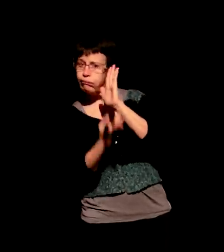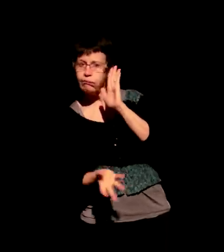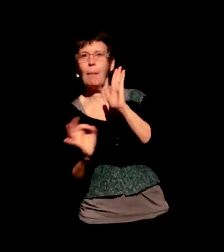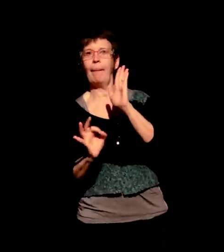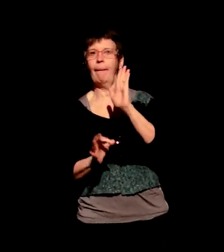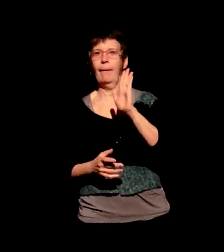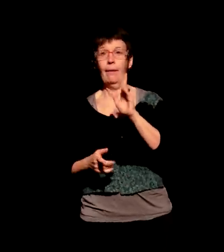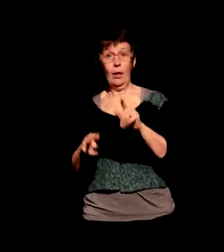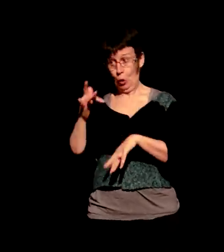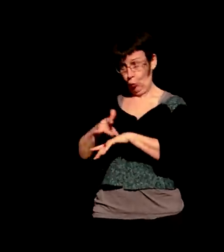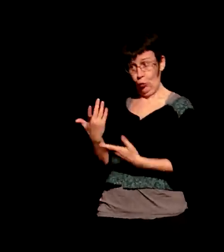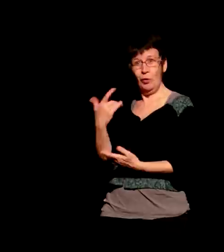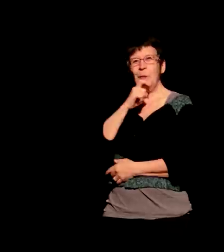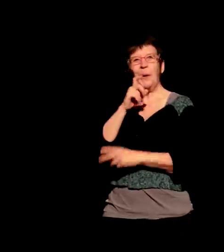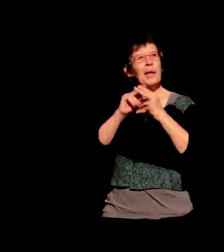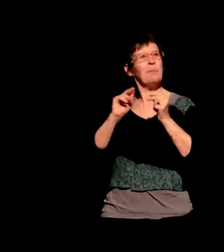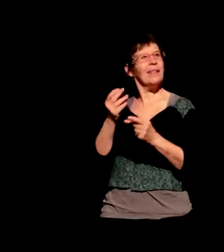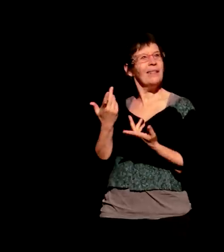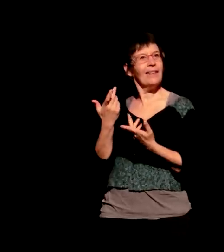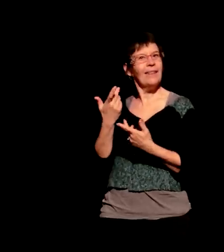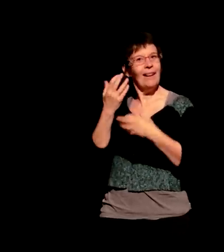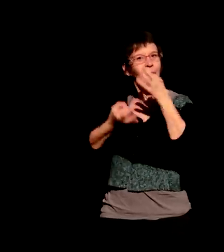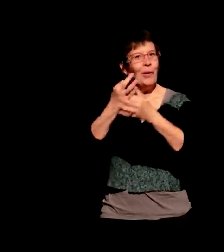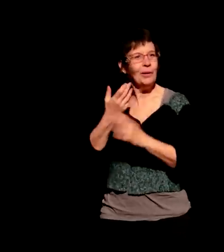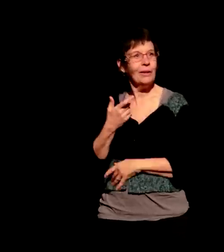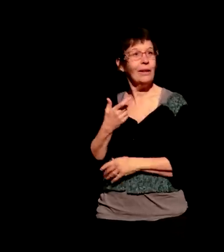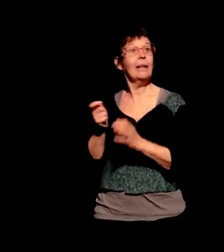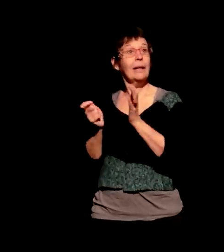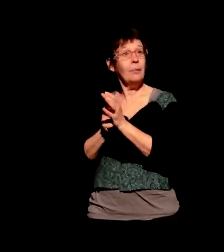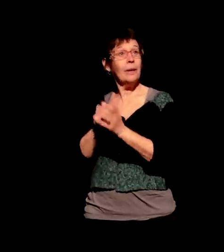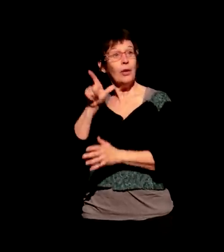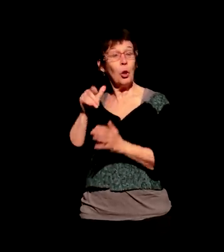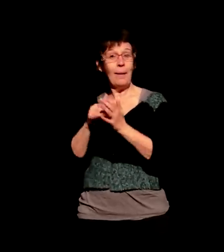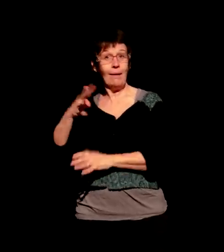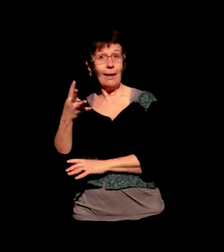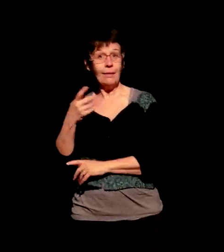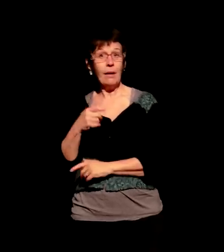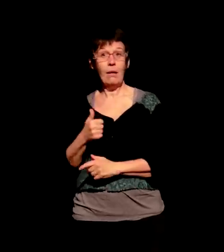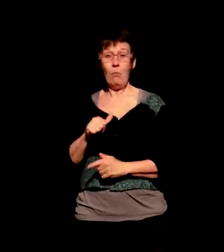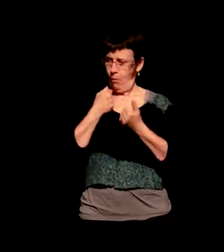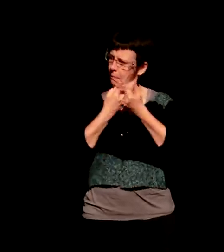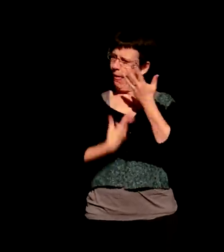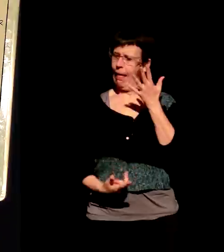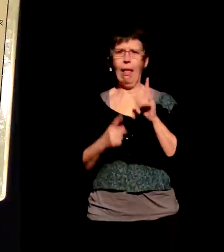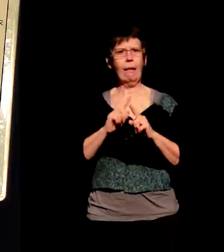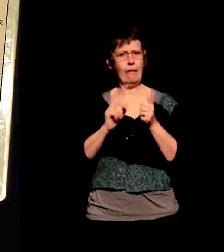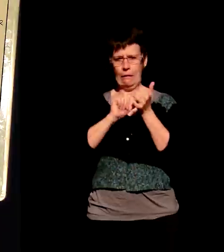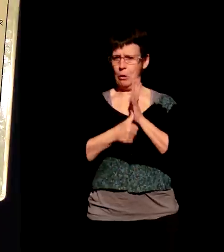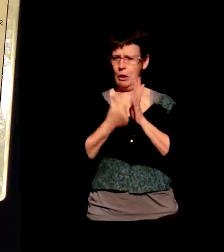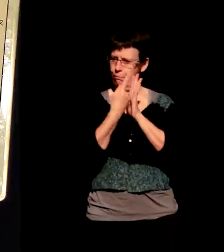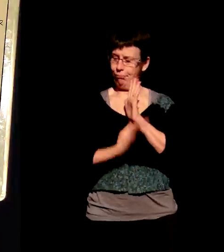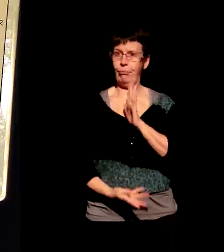15 février 2004. Alors que je suis plein de choses... Tout d'un coup, les gens ne me regardaient plus que comme une seule chose. C'est